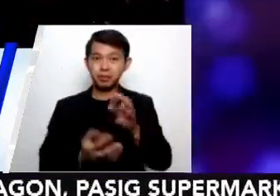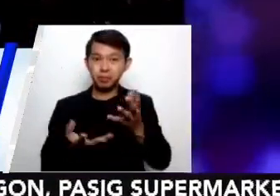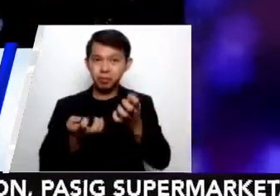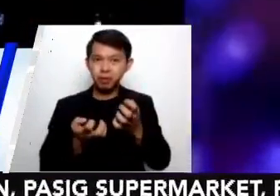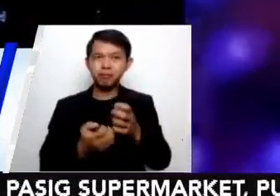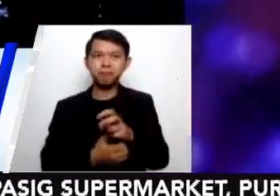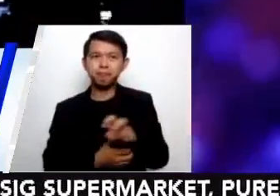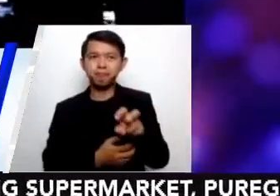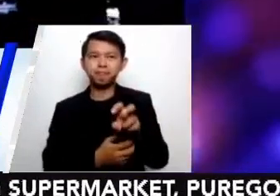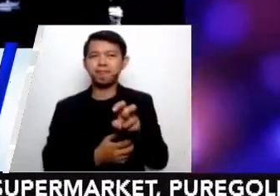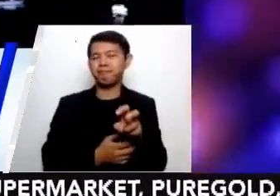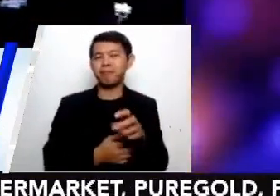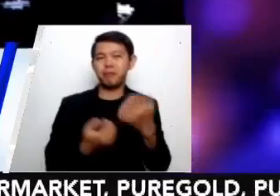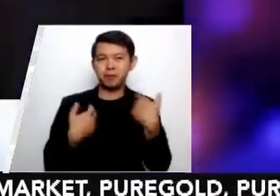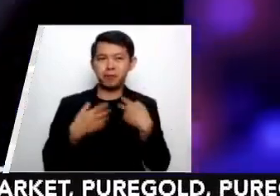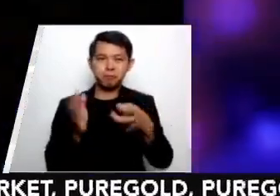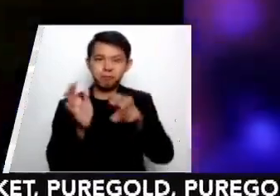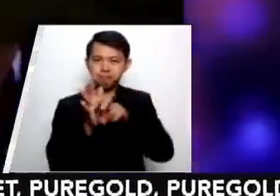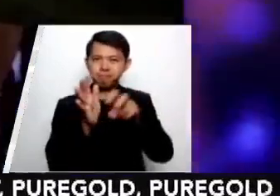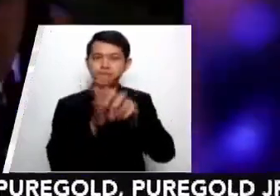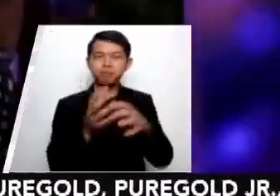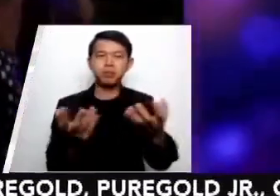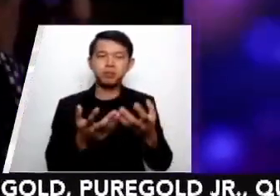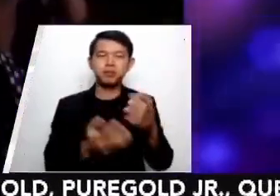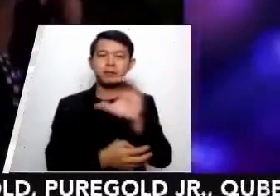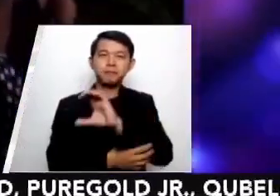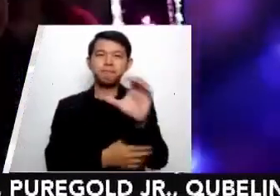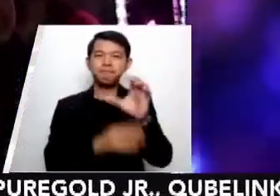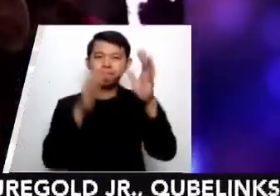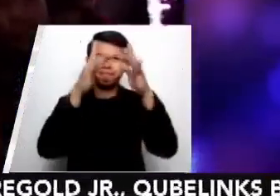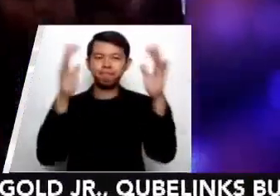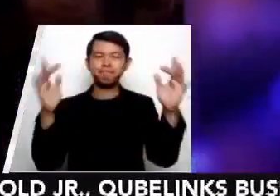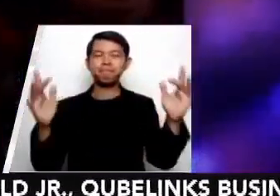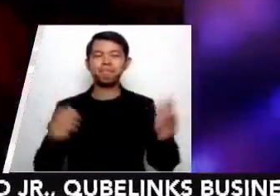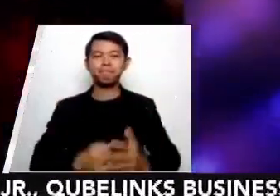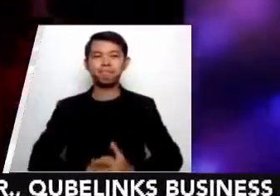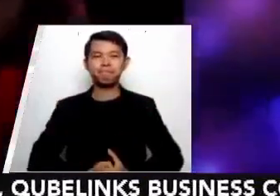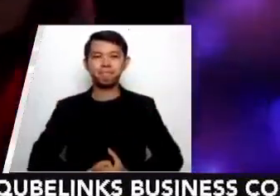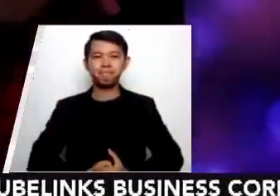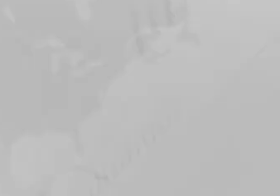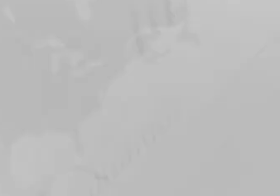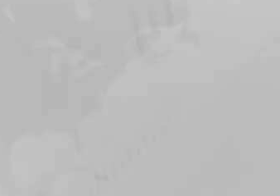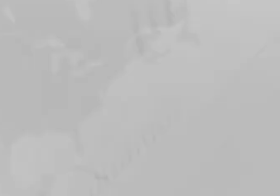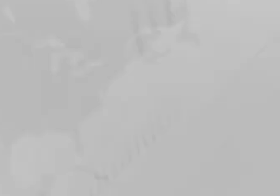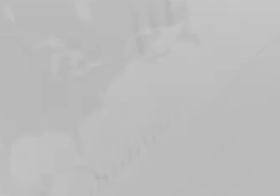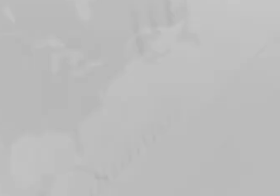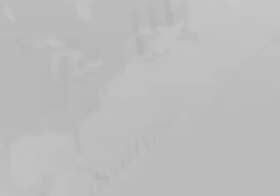rides sa Christmas Carnival. Joseph Morong, nagbabalita para sa GMA Integrated News.